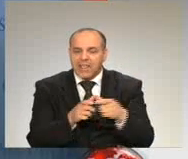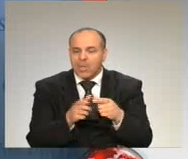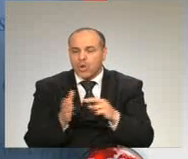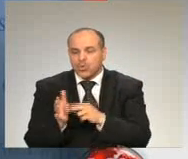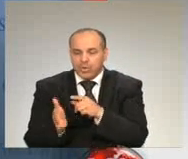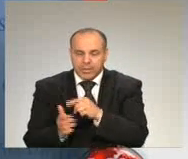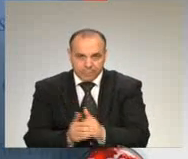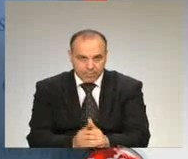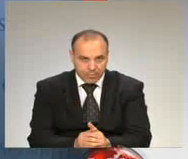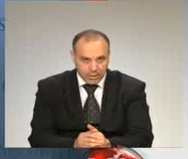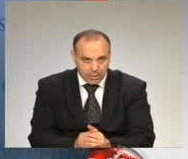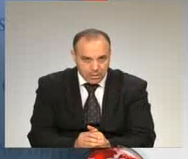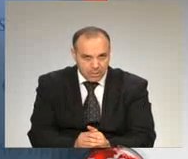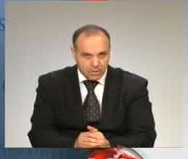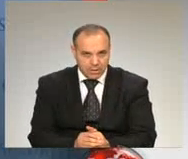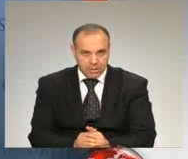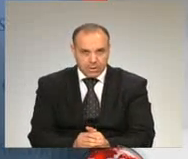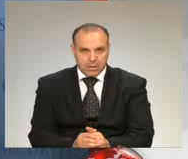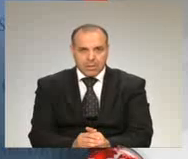والصواريخ.